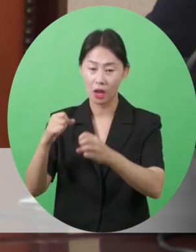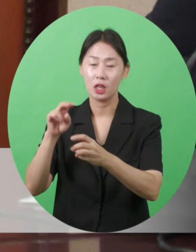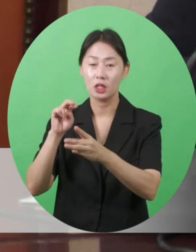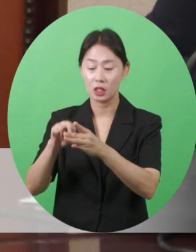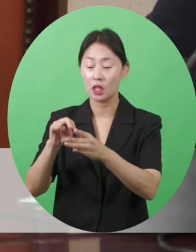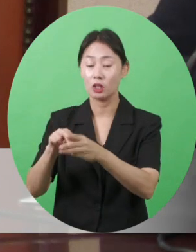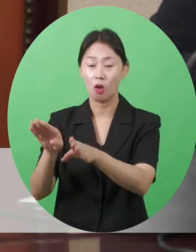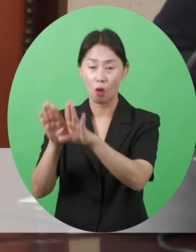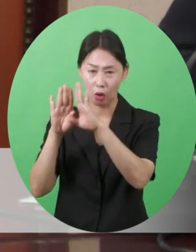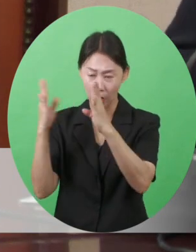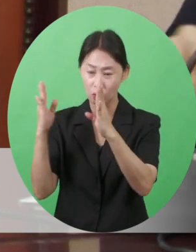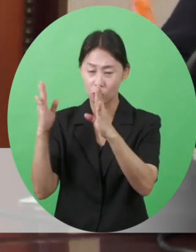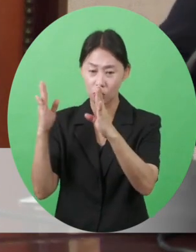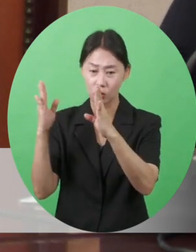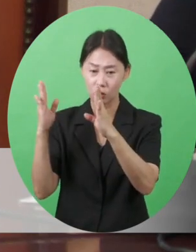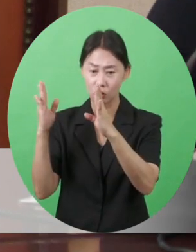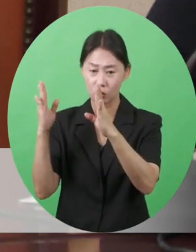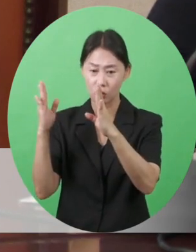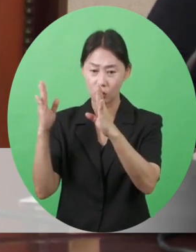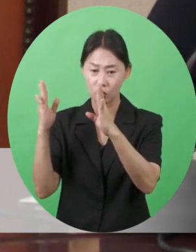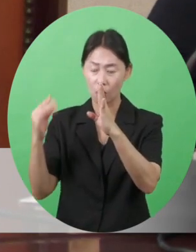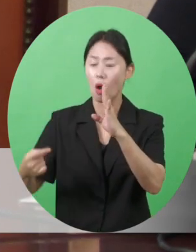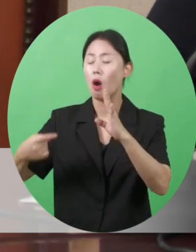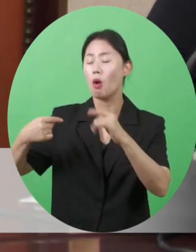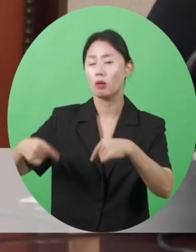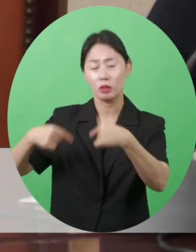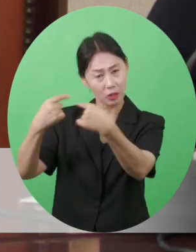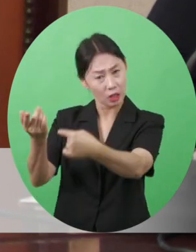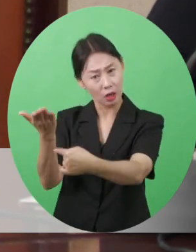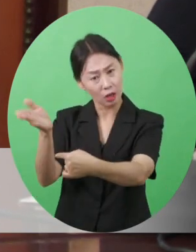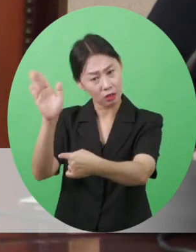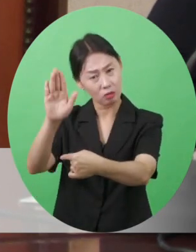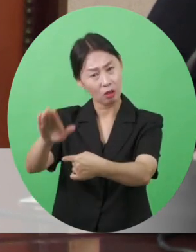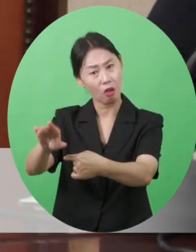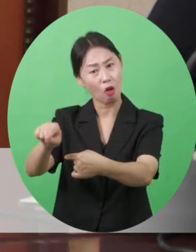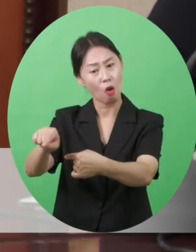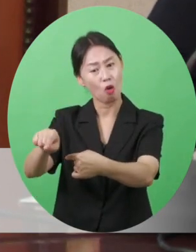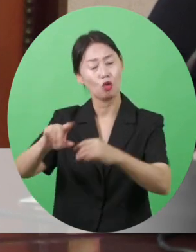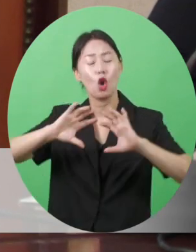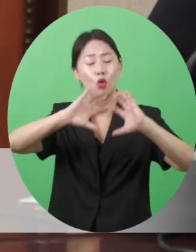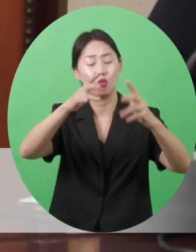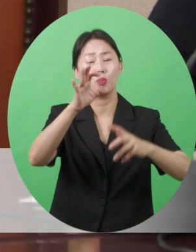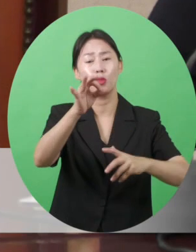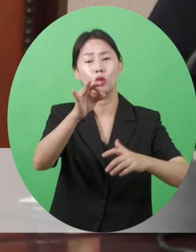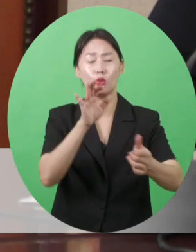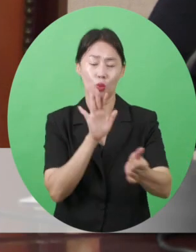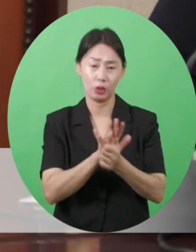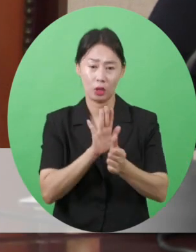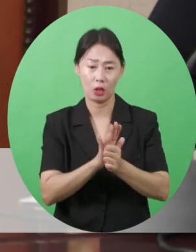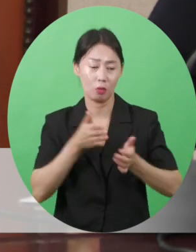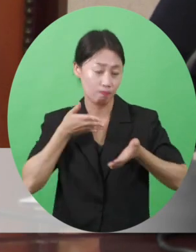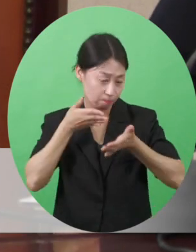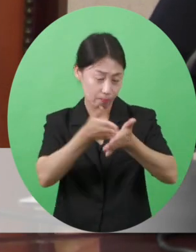센터 개소식에 오셨는데 저희가 그 부분에 대해서 국비 지원을 해달라고 또 권유도 했습니다. 앞으로도 더욱더